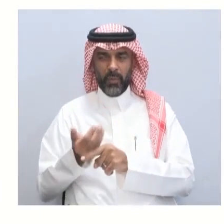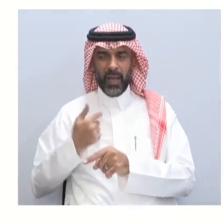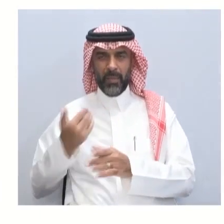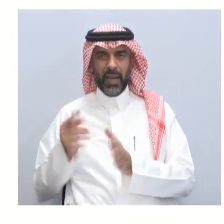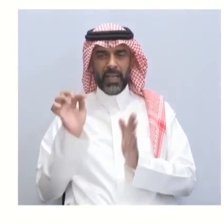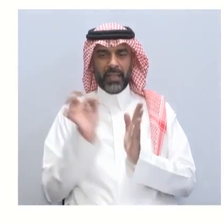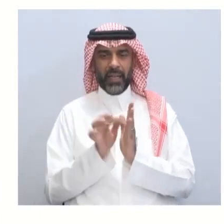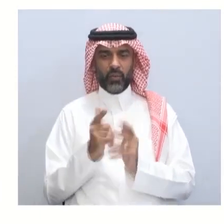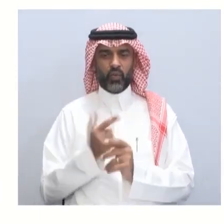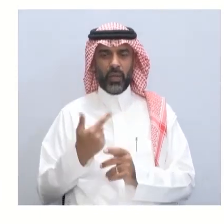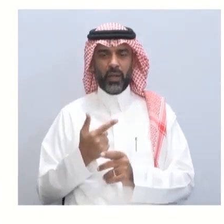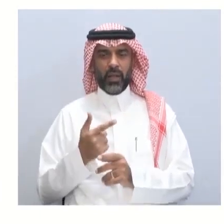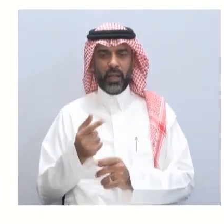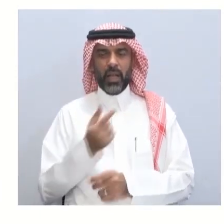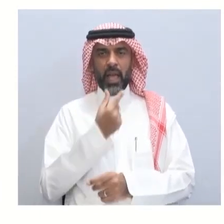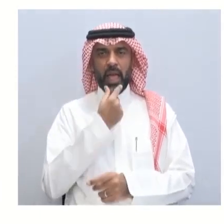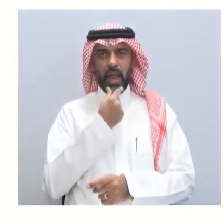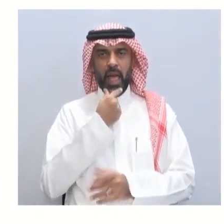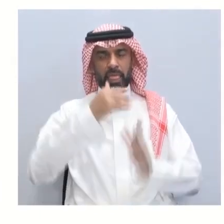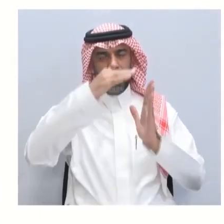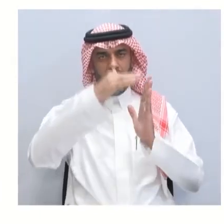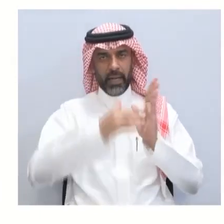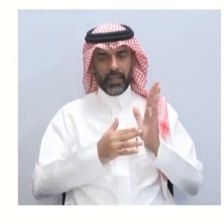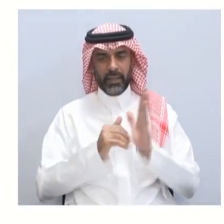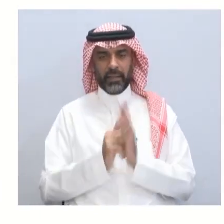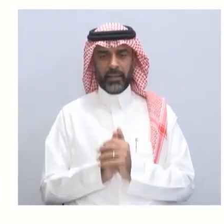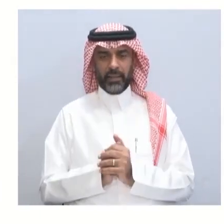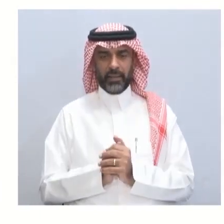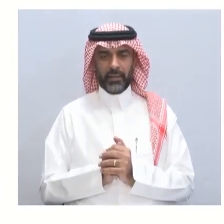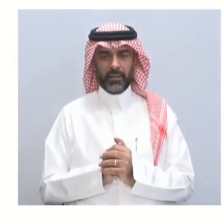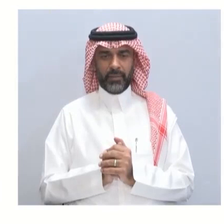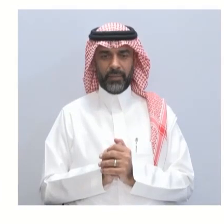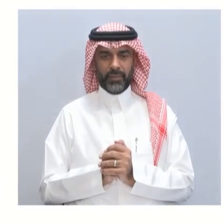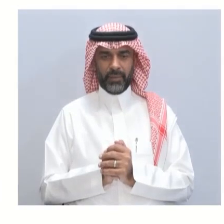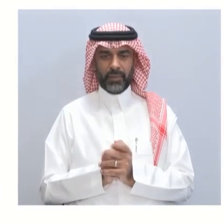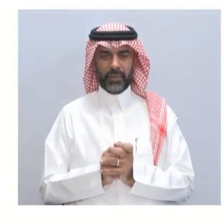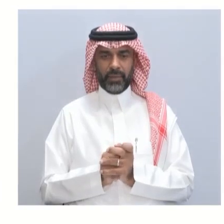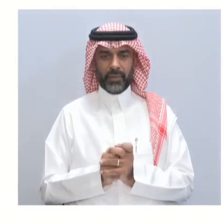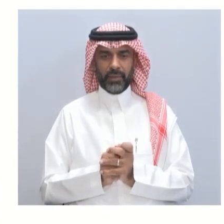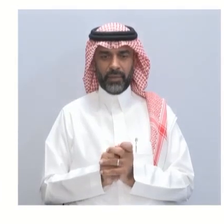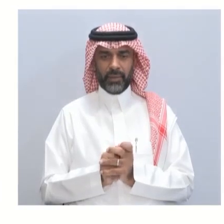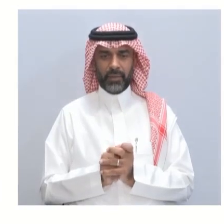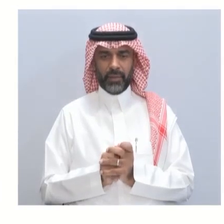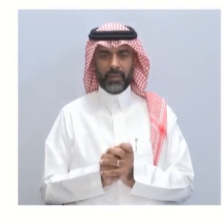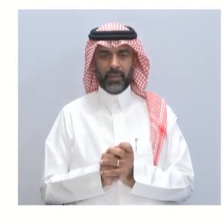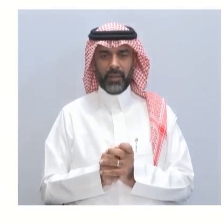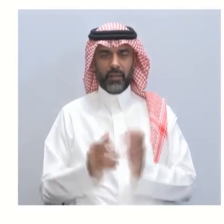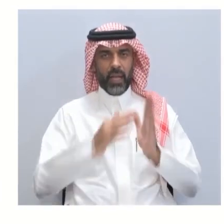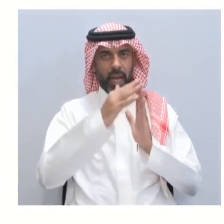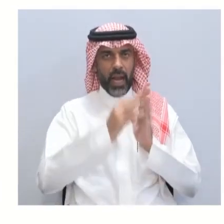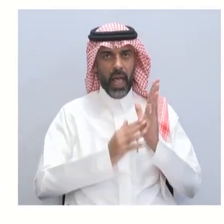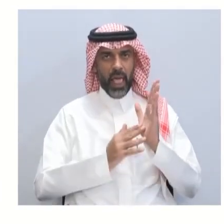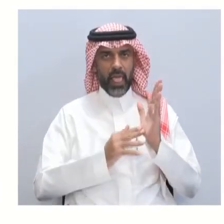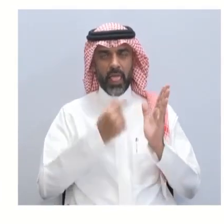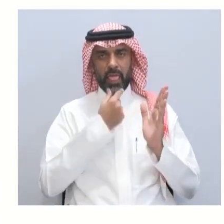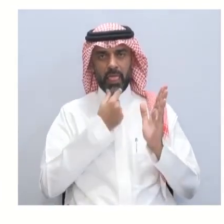ليست لمكون رياض ليست اذا هنا بيفور بيكينج للرياض ليست